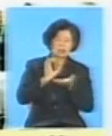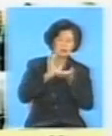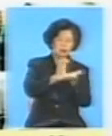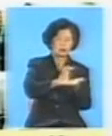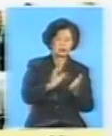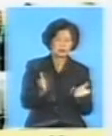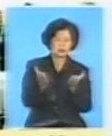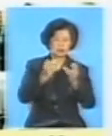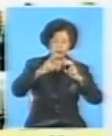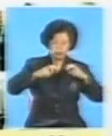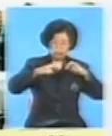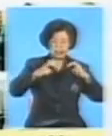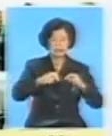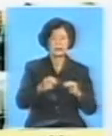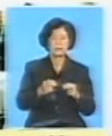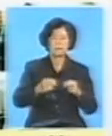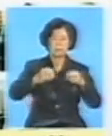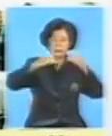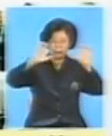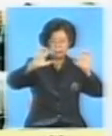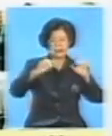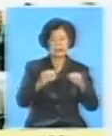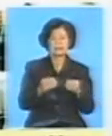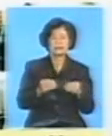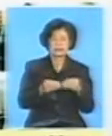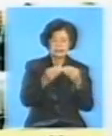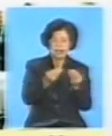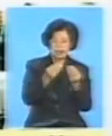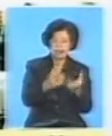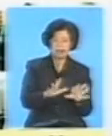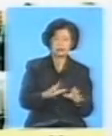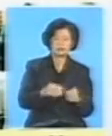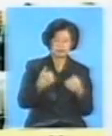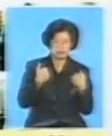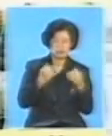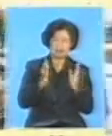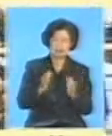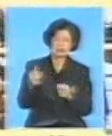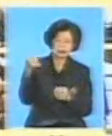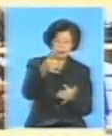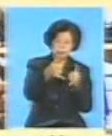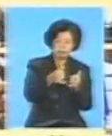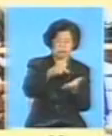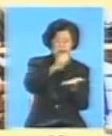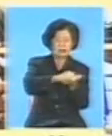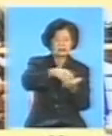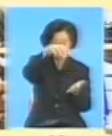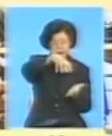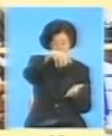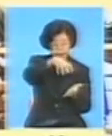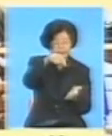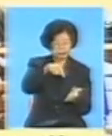ลกำหนดไปจำนวนหนึ่งแล้วเพราะนั้นสถาบันต่างๆโดยเฉพาะยิ่งที่มาลงทุนในประเทศไทยผมได้พูดไปหลายประเทศแล้วถ้าตั้งก็ท่านมาตั้งสถาบันของท่านด้ว